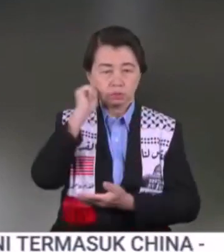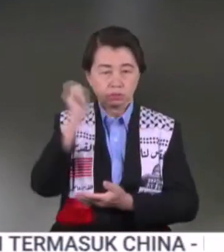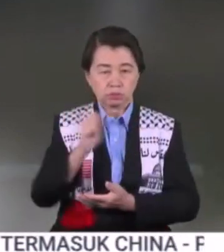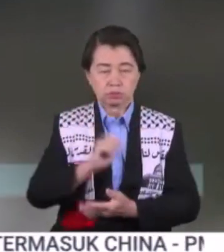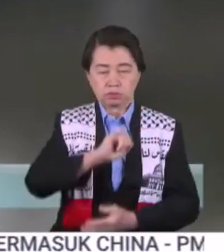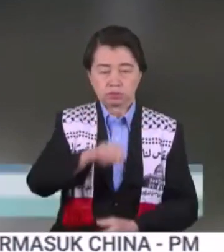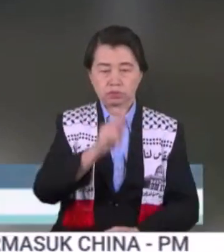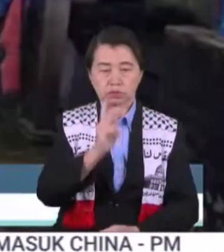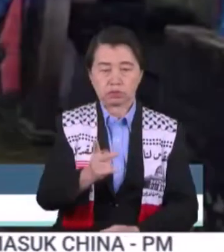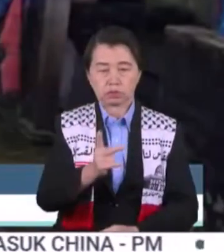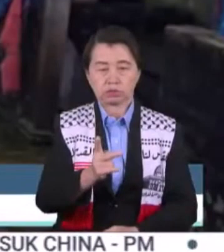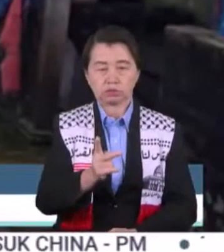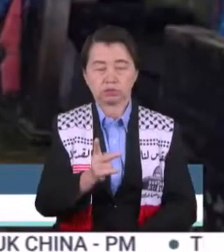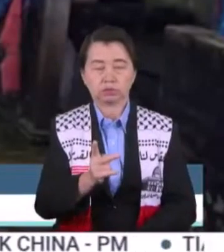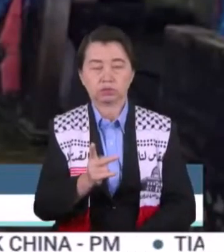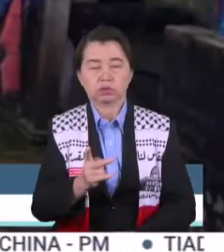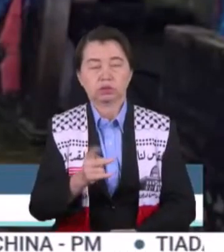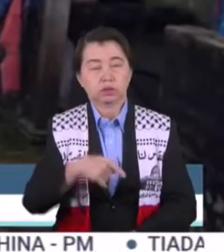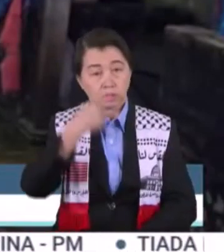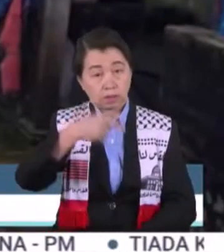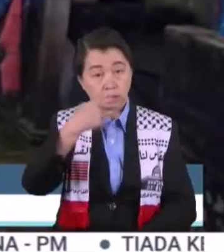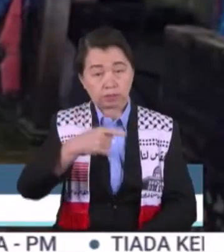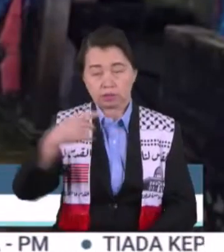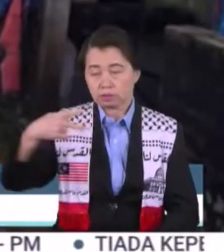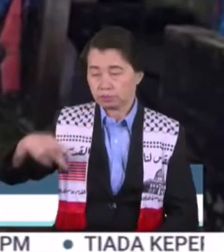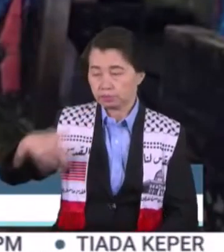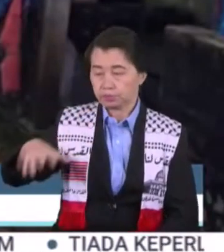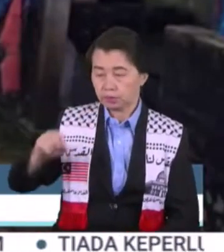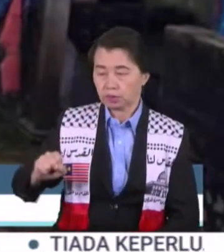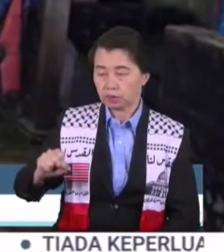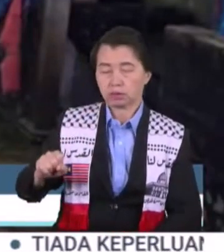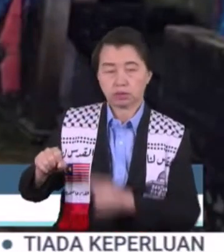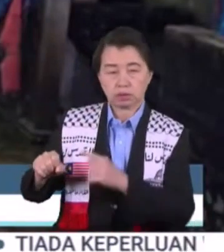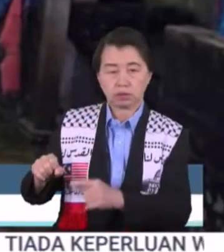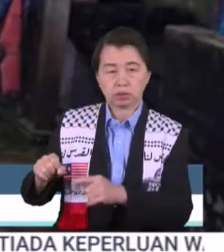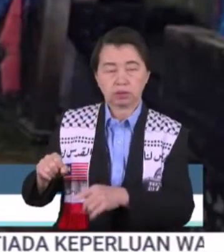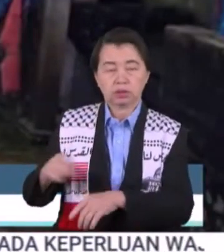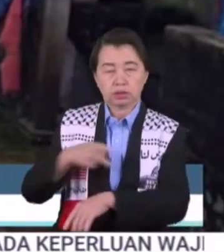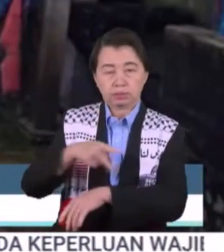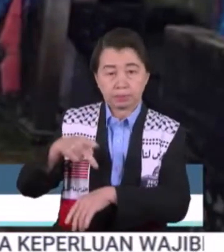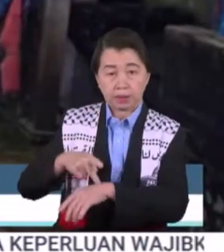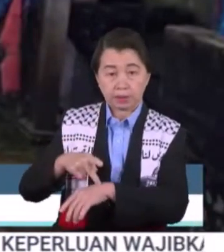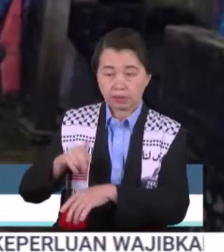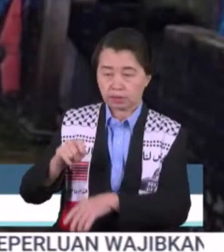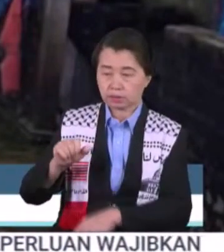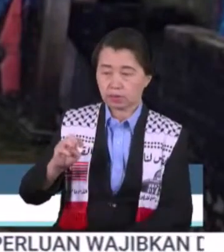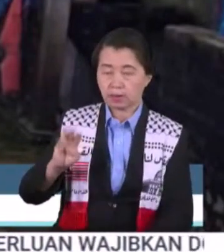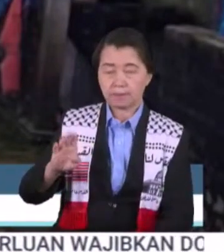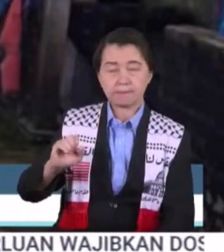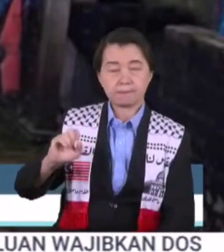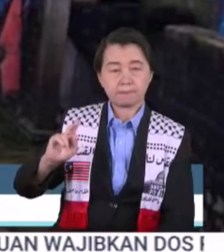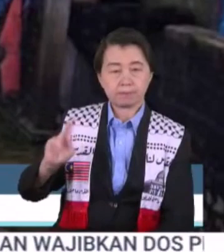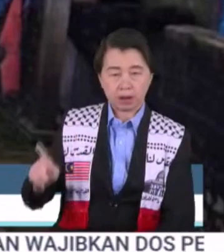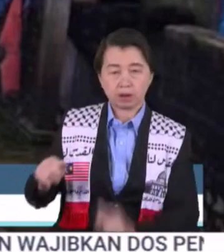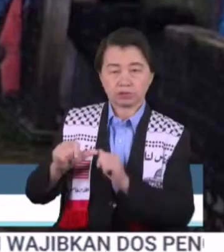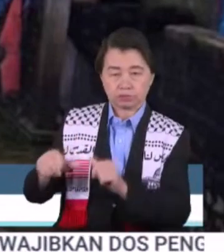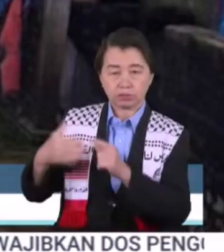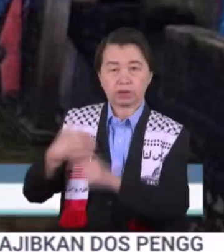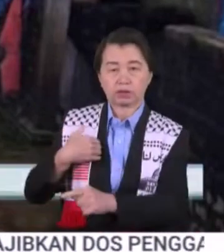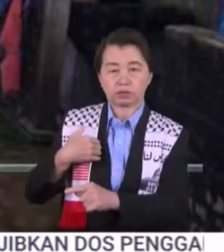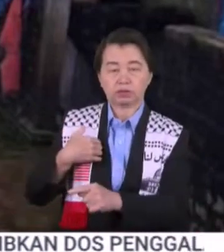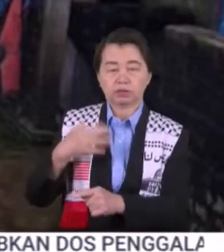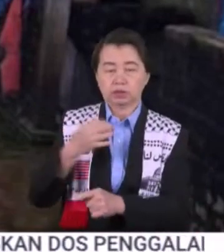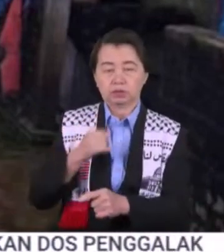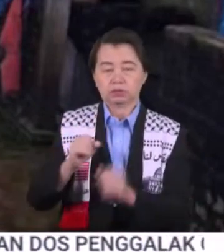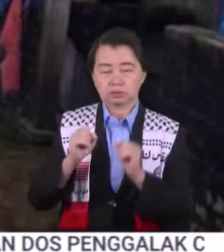jawatankuasa pengurusan bencana Negeri menyebut PPS dewan serberguna Padang temtimbak di daerah Hilir perak masih beroperasi sejak